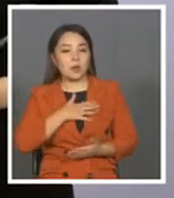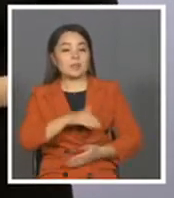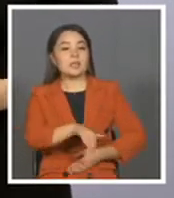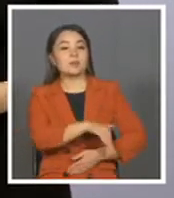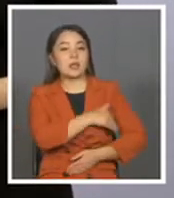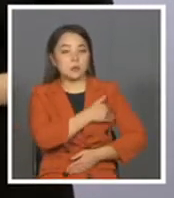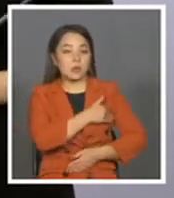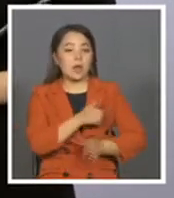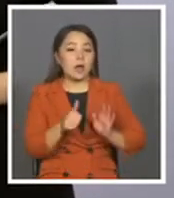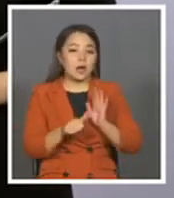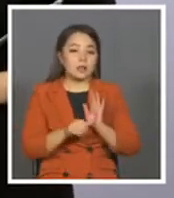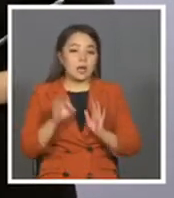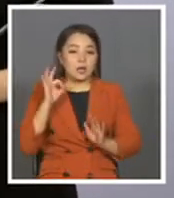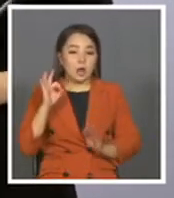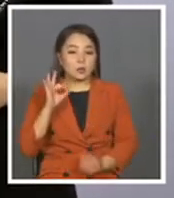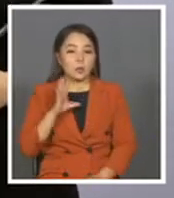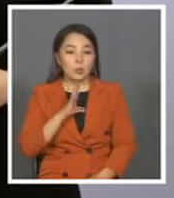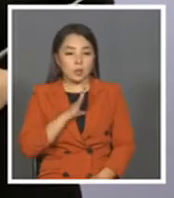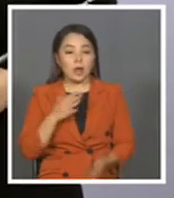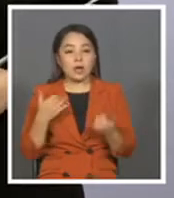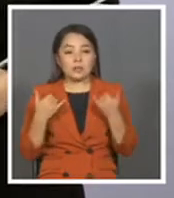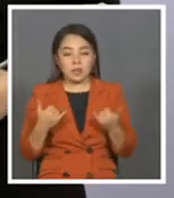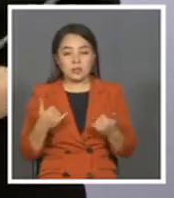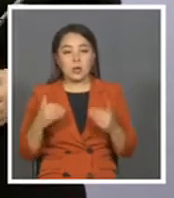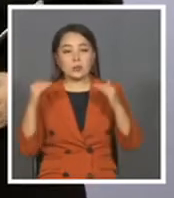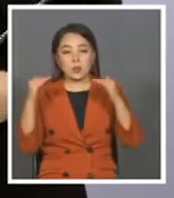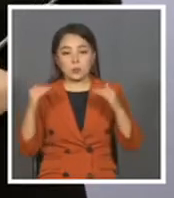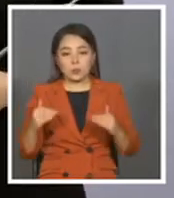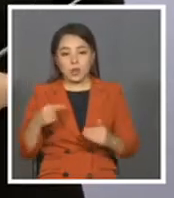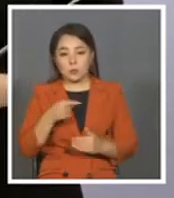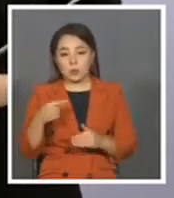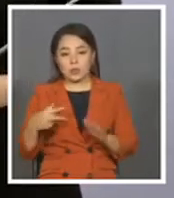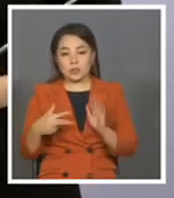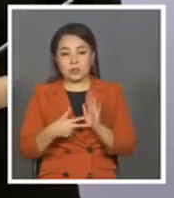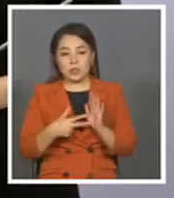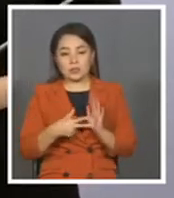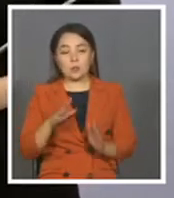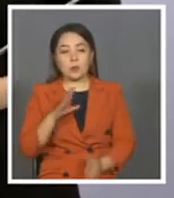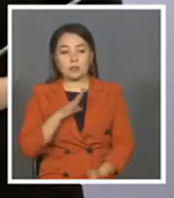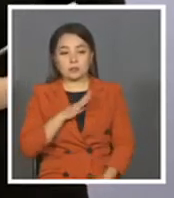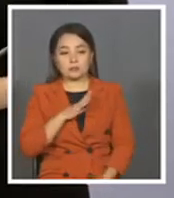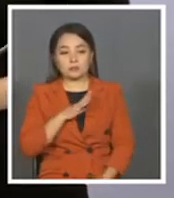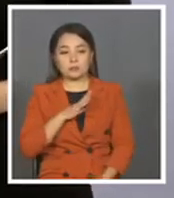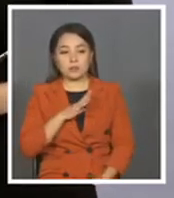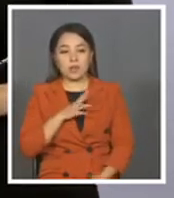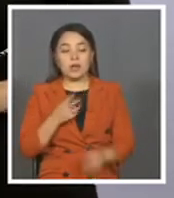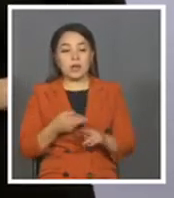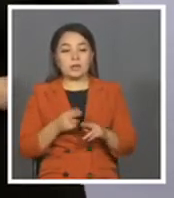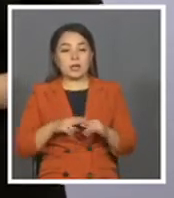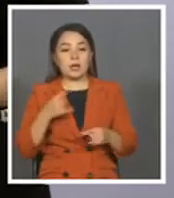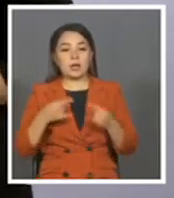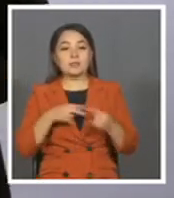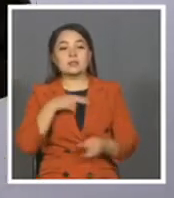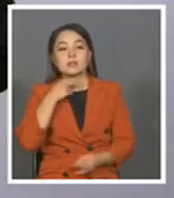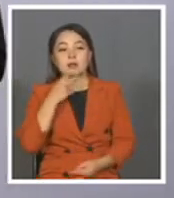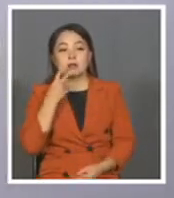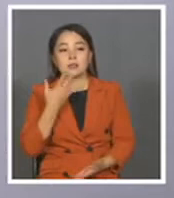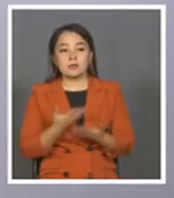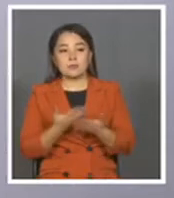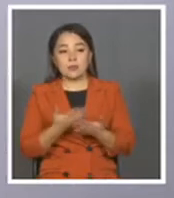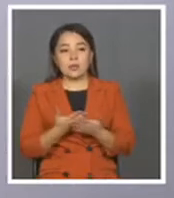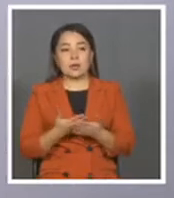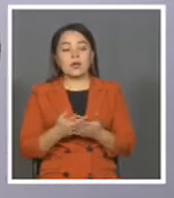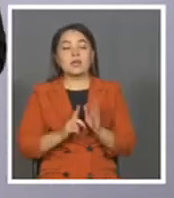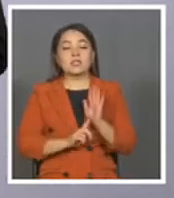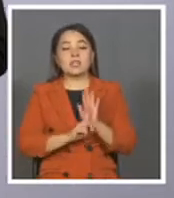температурасы 6 градус болған, бүгін төмендеп минус 8 градус болды. Экранға назар аударып,